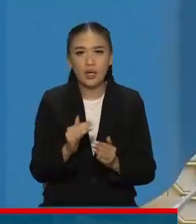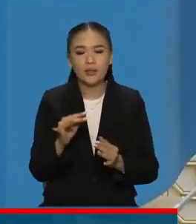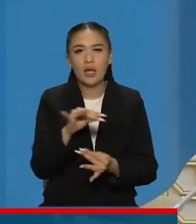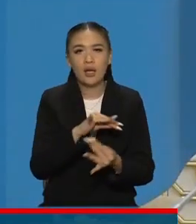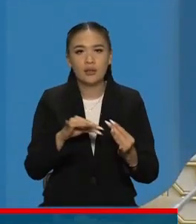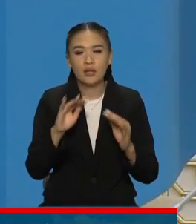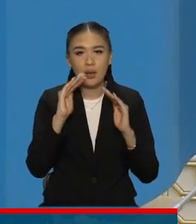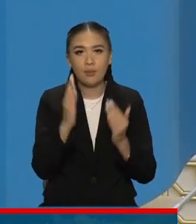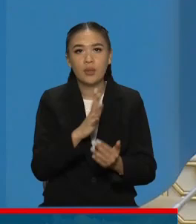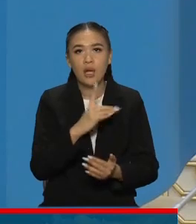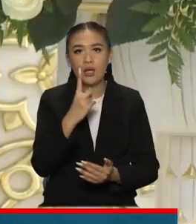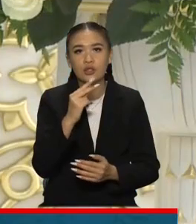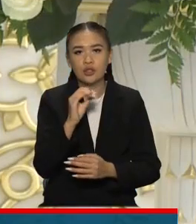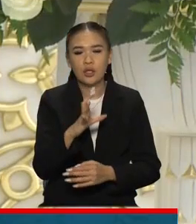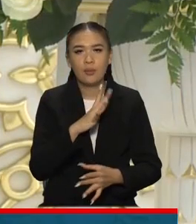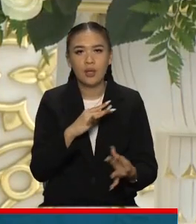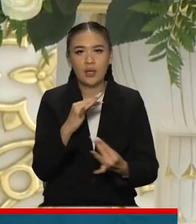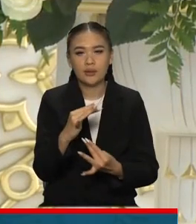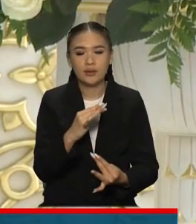жүргізді. Бір сағатқа жуық сұхбаттасты.